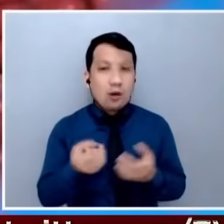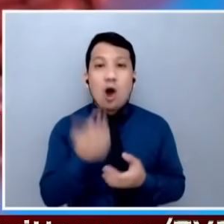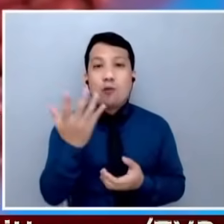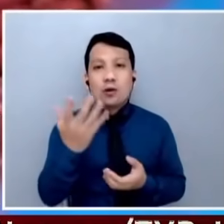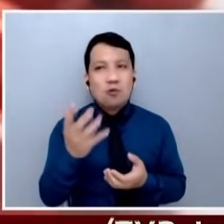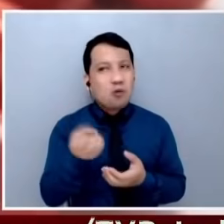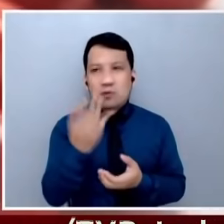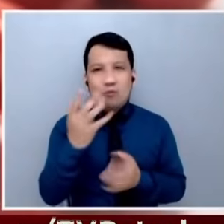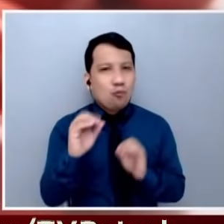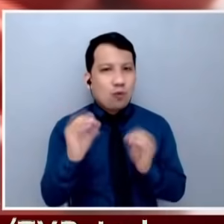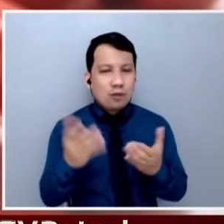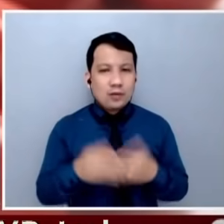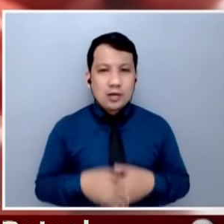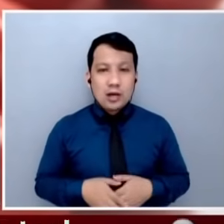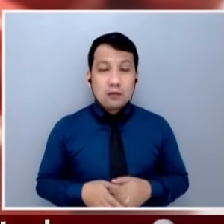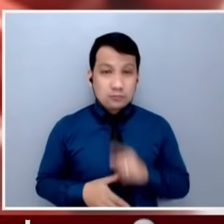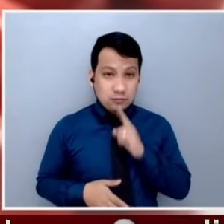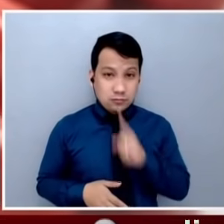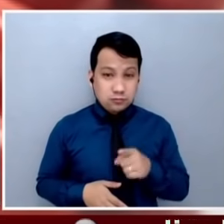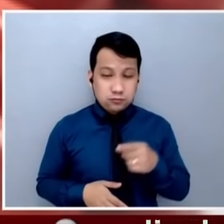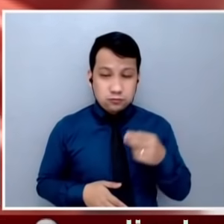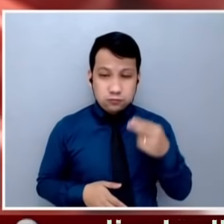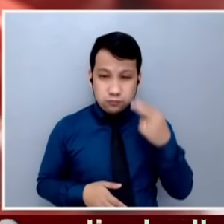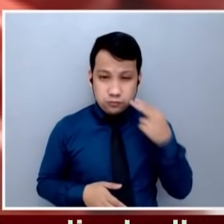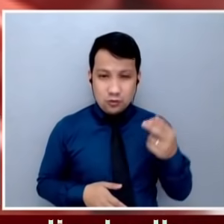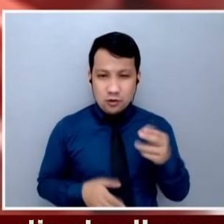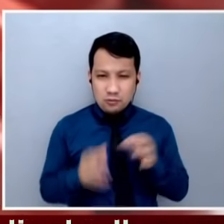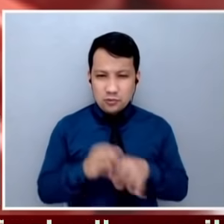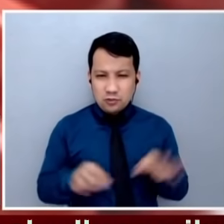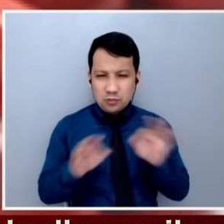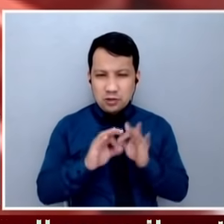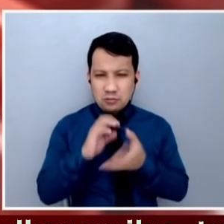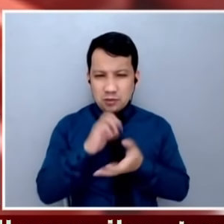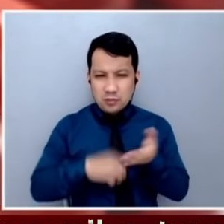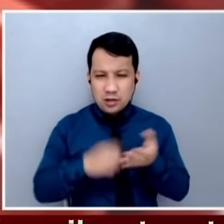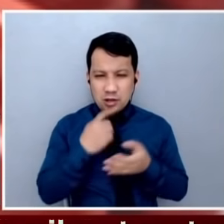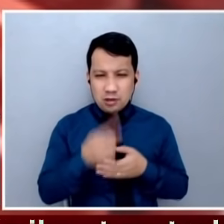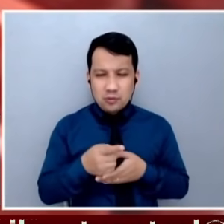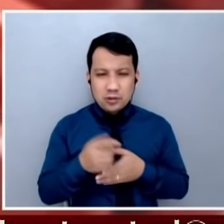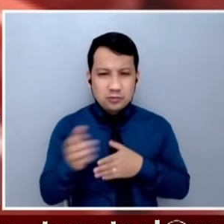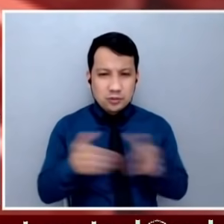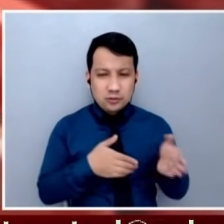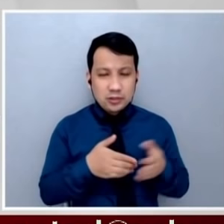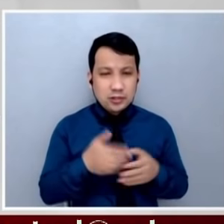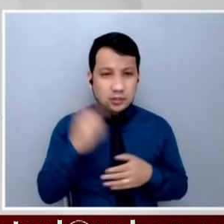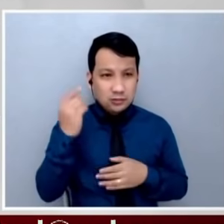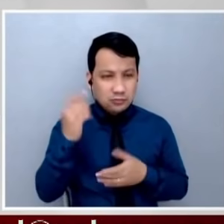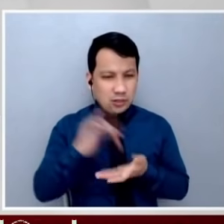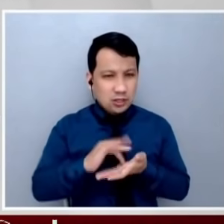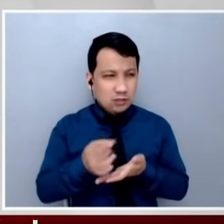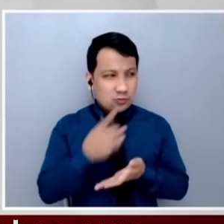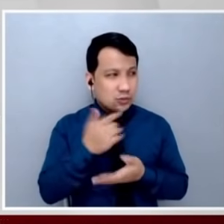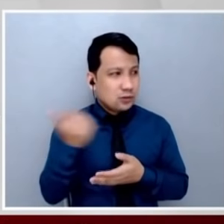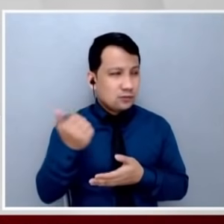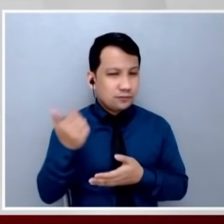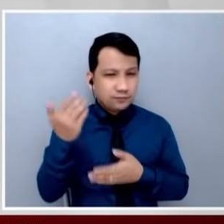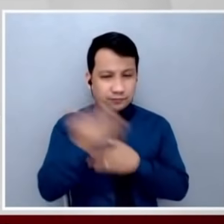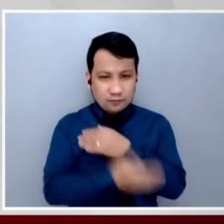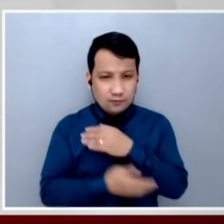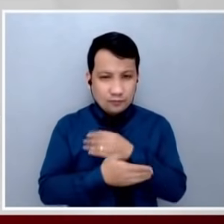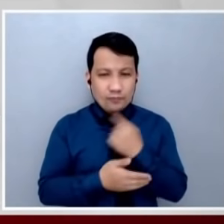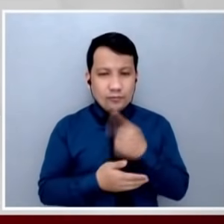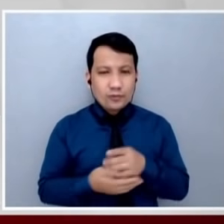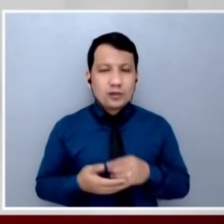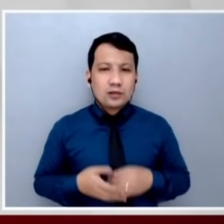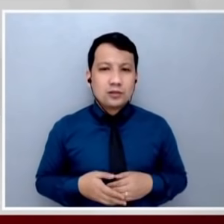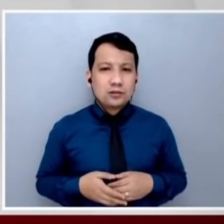Molnupiravir. Pero pagtitiyak ni Hernandez, mas mura ito kumpara sa presyo ng gamot sa ibang bansa. It will be